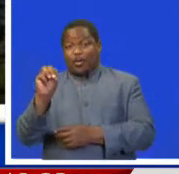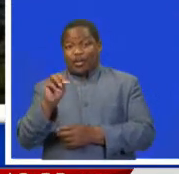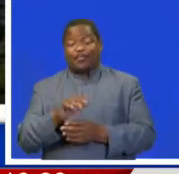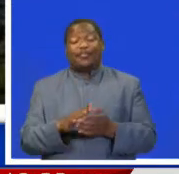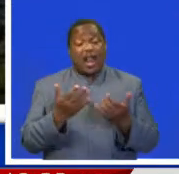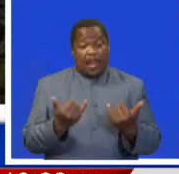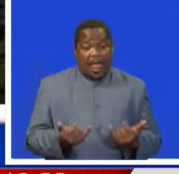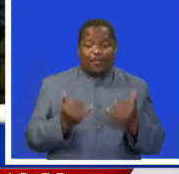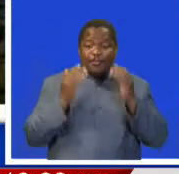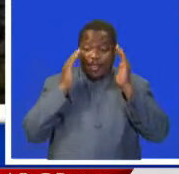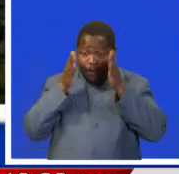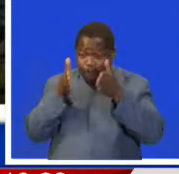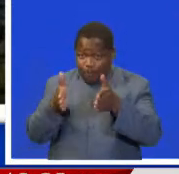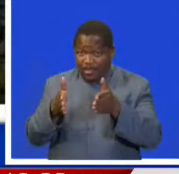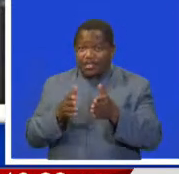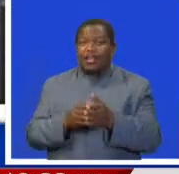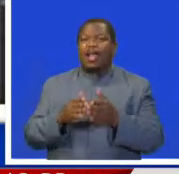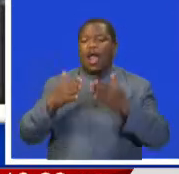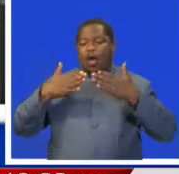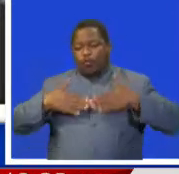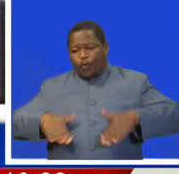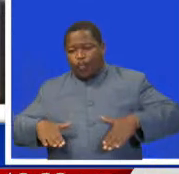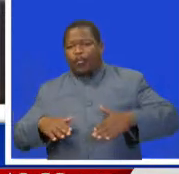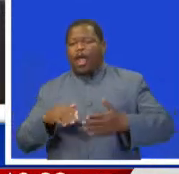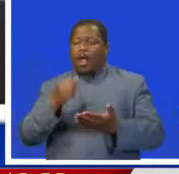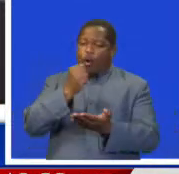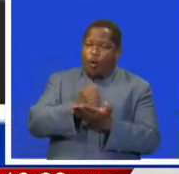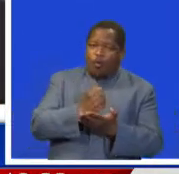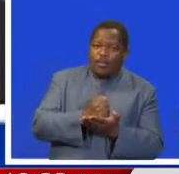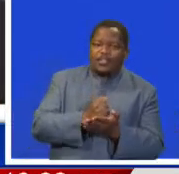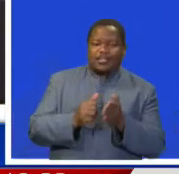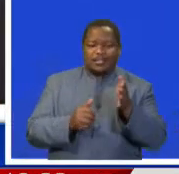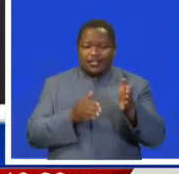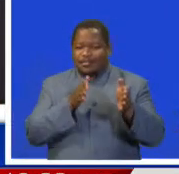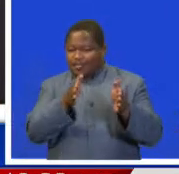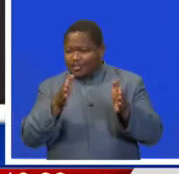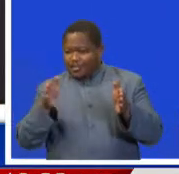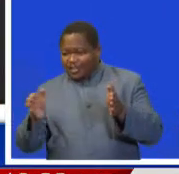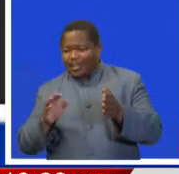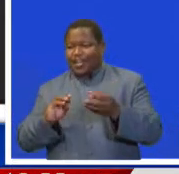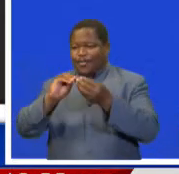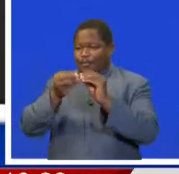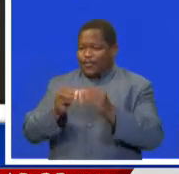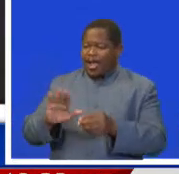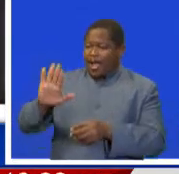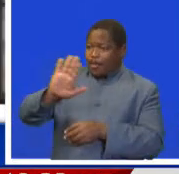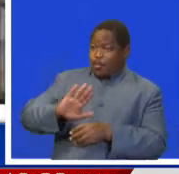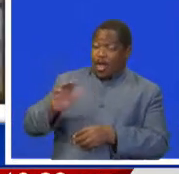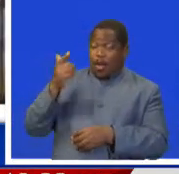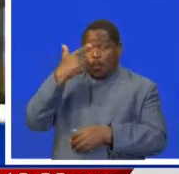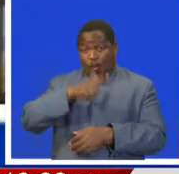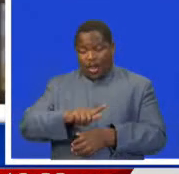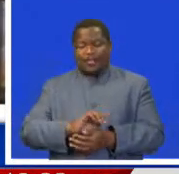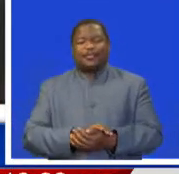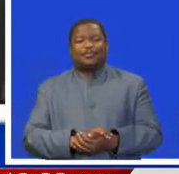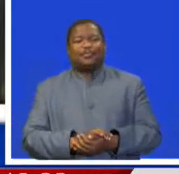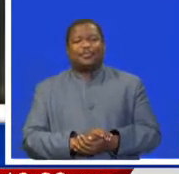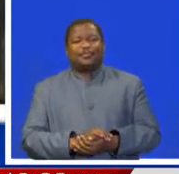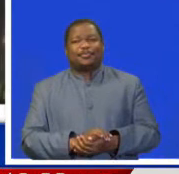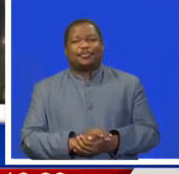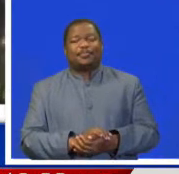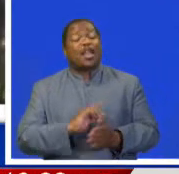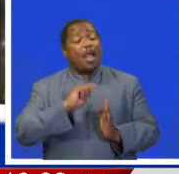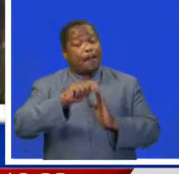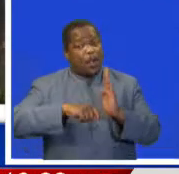kwemagumbi ayo lenkundla. Umsebenzi wekulungisa inkundla yesive iSomhlolo National Stadium solo uyachubeka